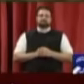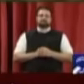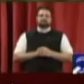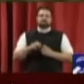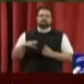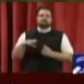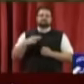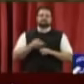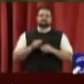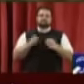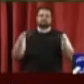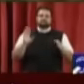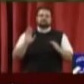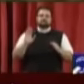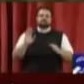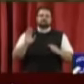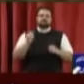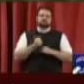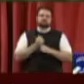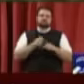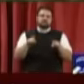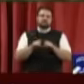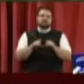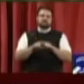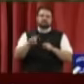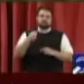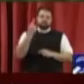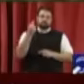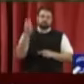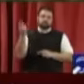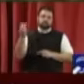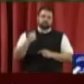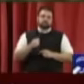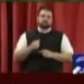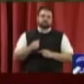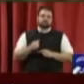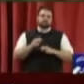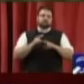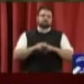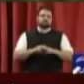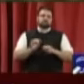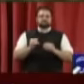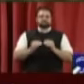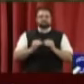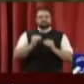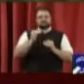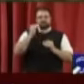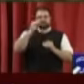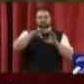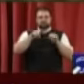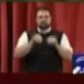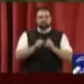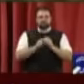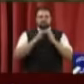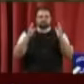mulți care au tent dintre asta, dar unul, doi, să ține și creștem împreună, ne dezvoltăm împreună.